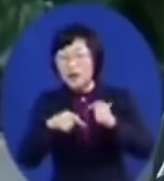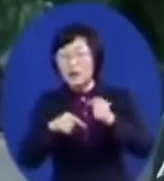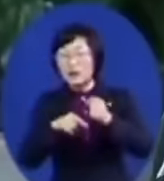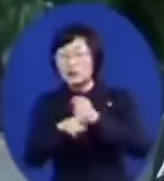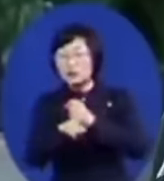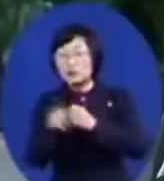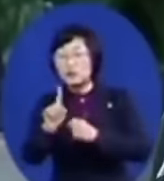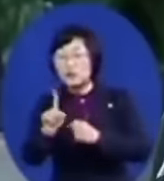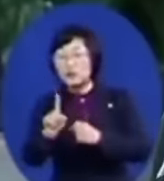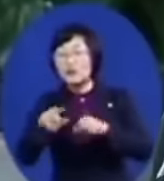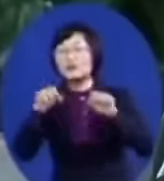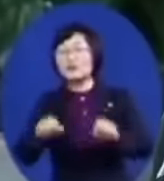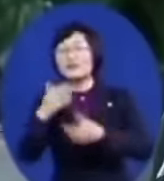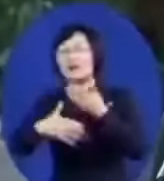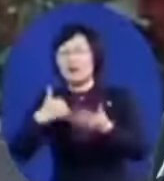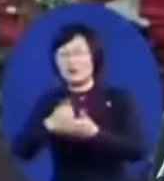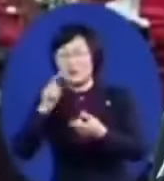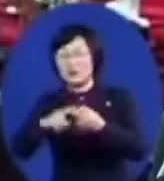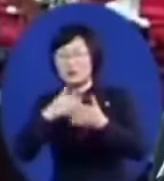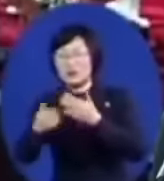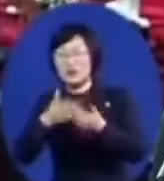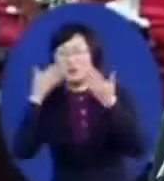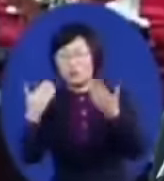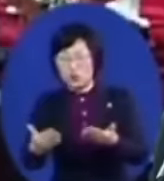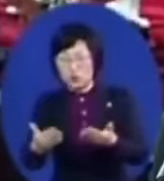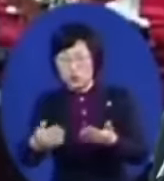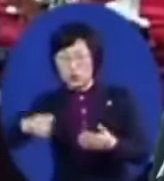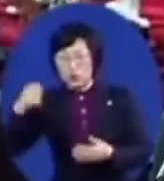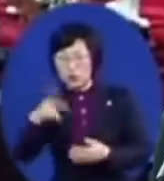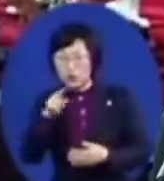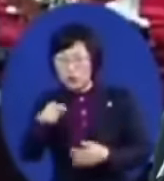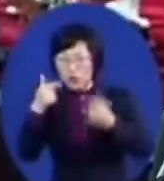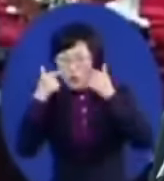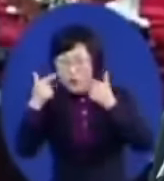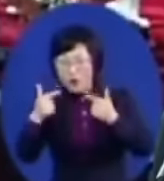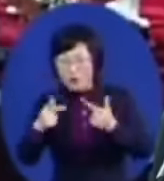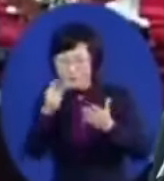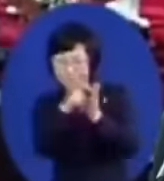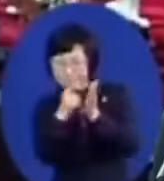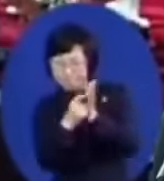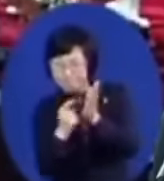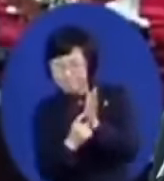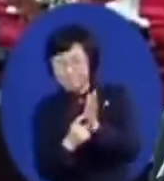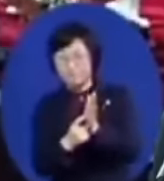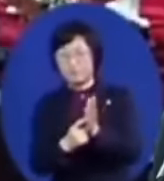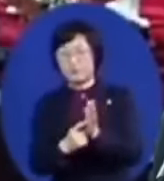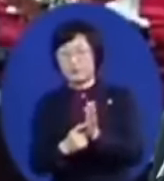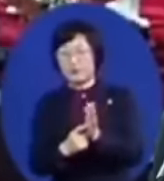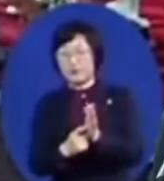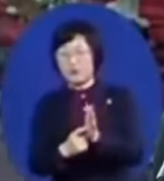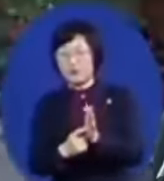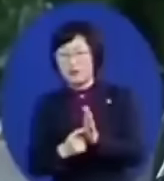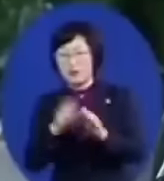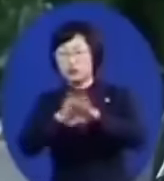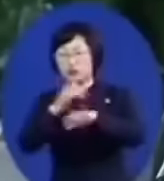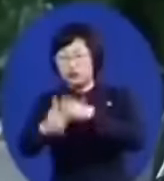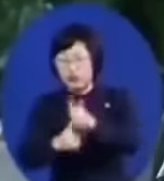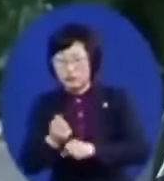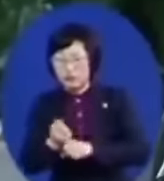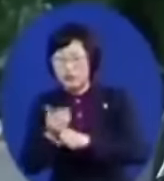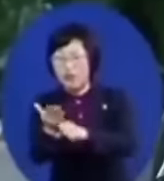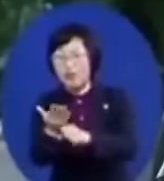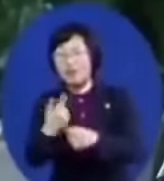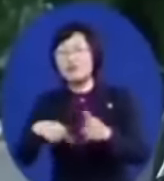것을 체험하고 그것을 확실히 적어서 후손들이 알게 하겠다는